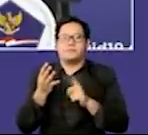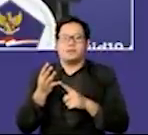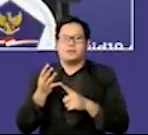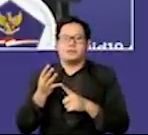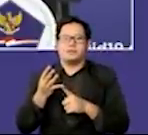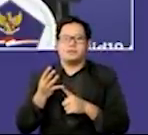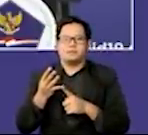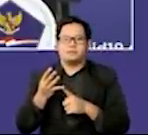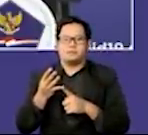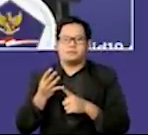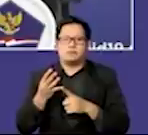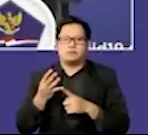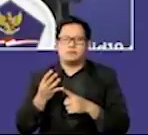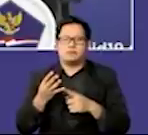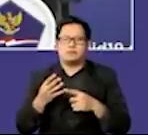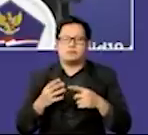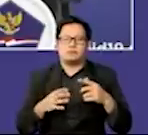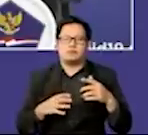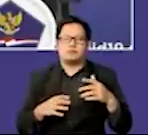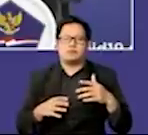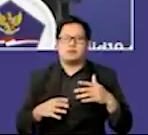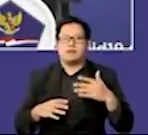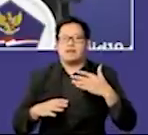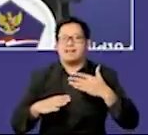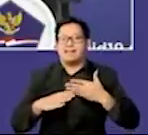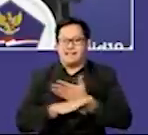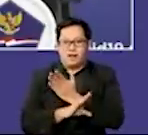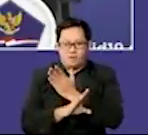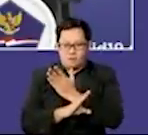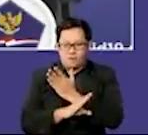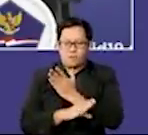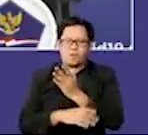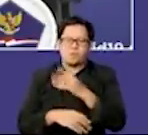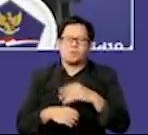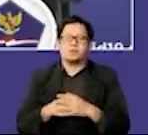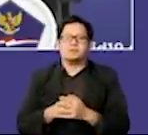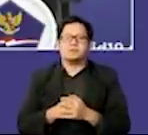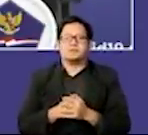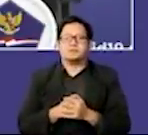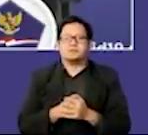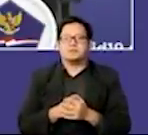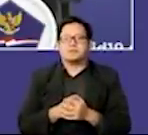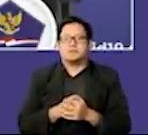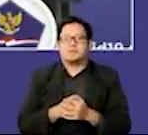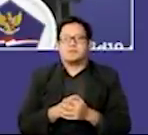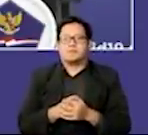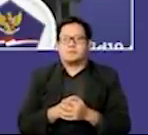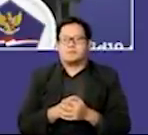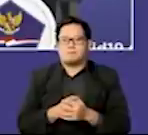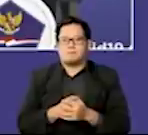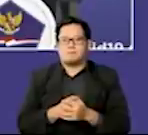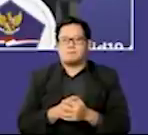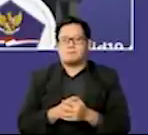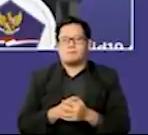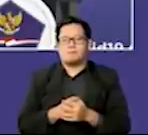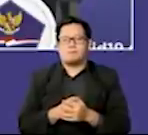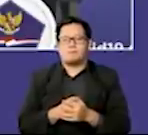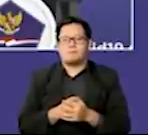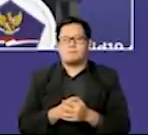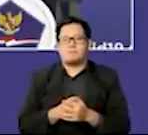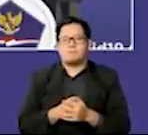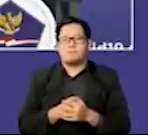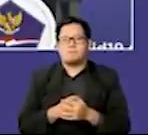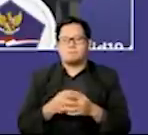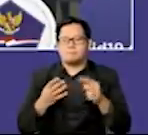keempat adalah kepulauan Riau dengan kesembuhan 88,7 persen ini terjadi bahan